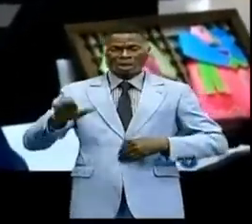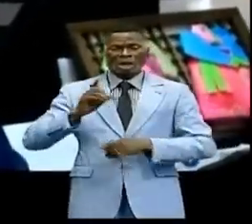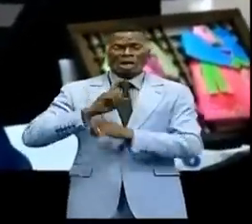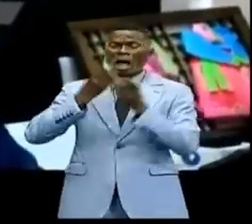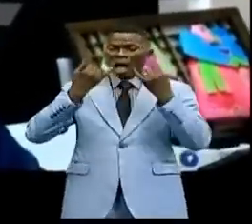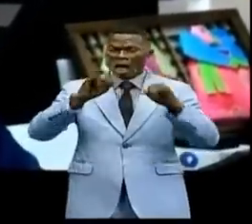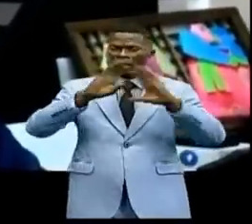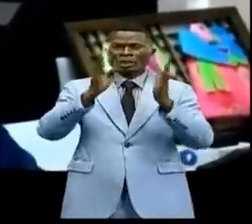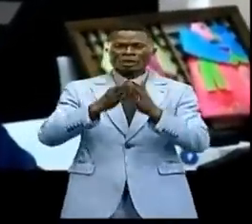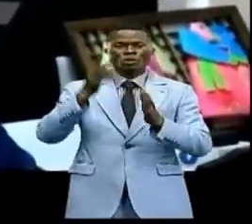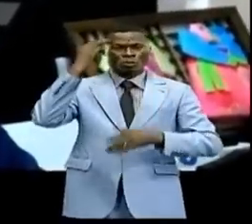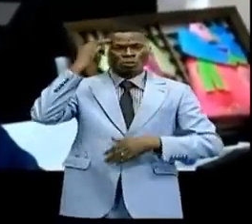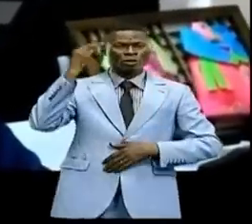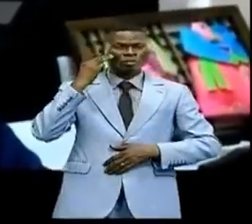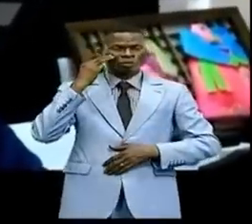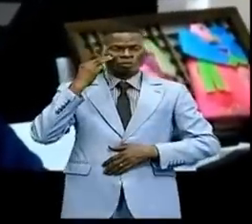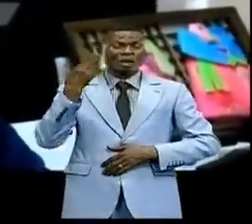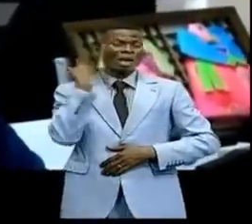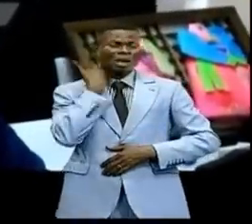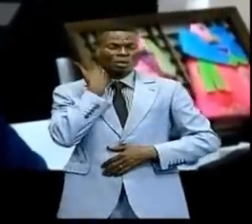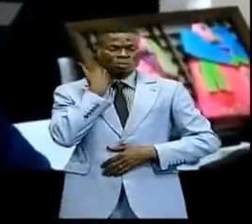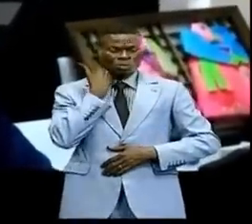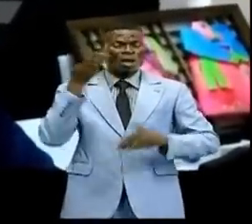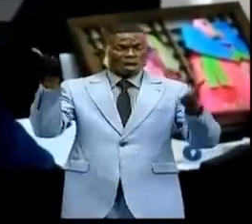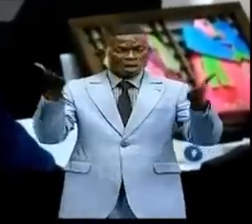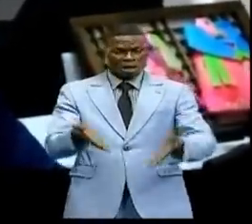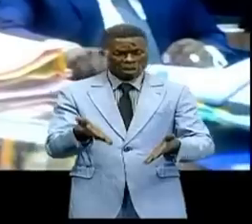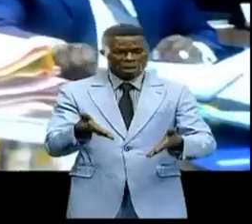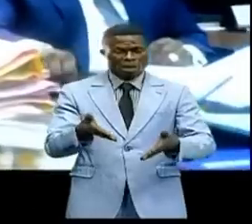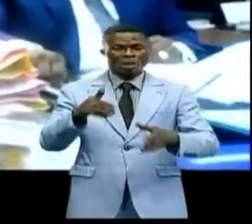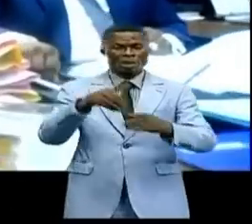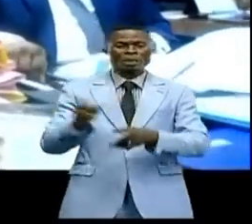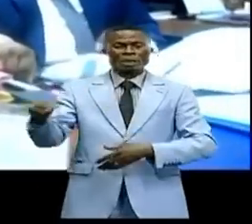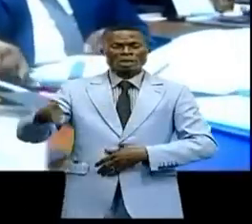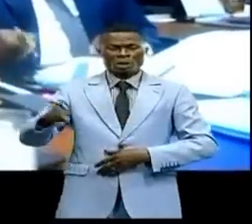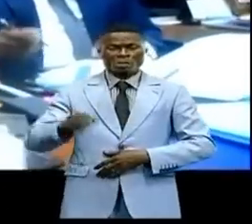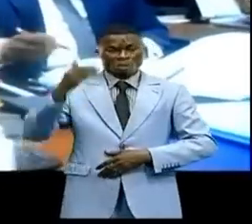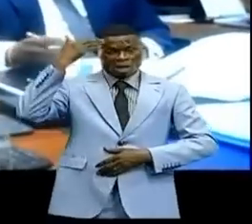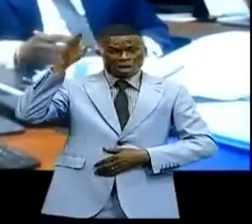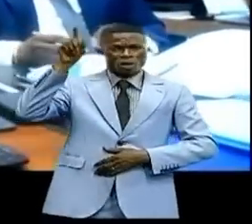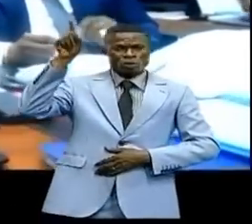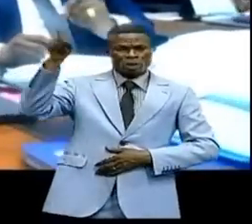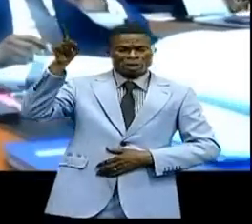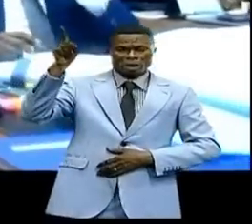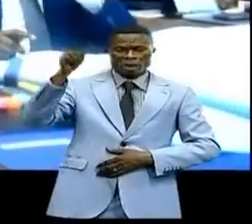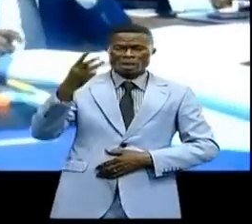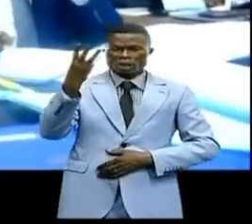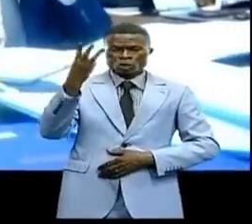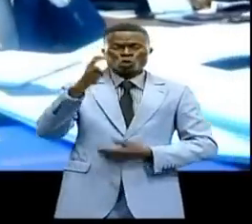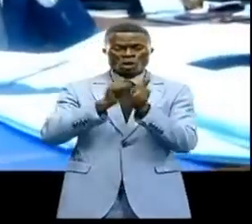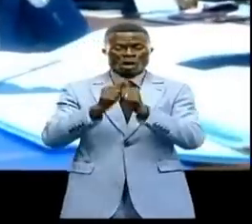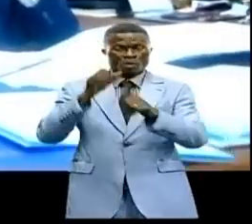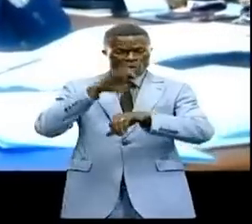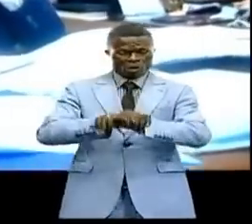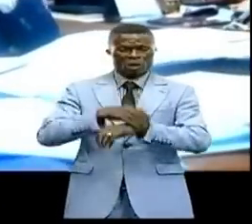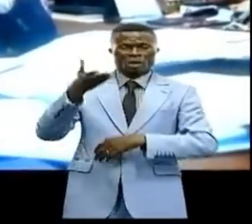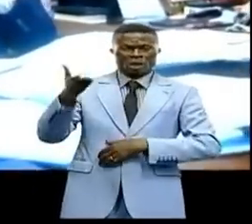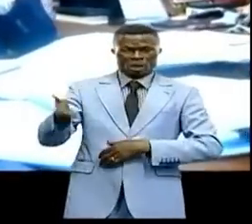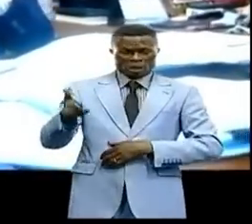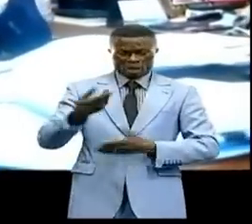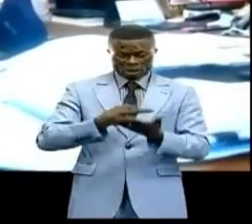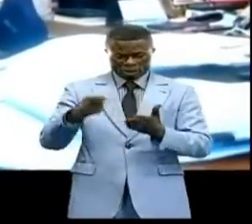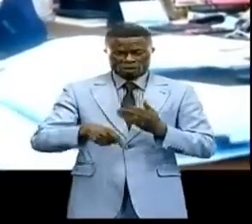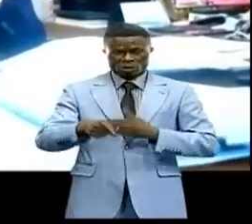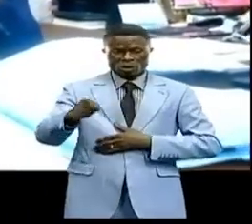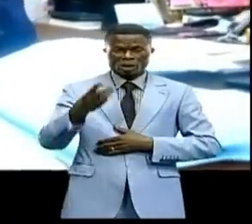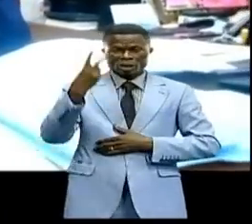rappelé au Conseil que l'épidémie circule encore dans la province de l'Équateur, où 3 cas suspects ont été identifiés cette semaine,